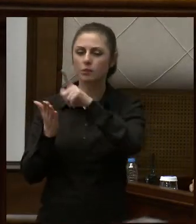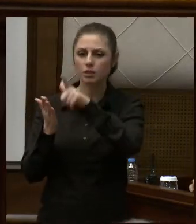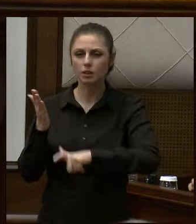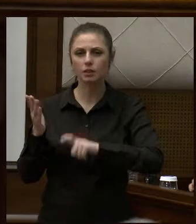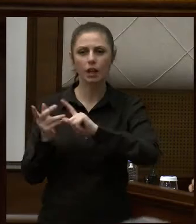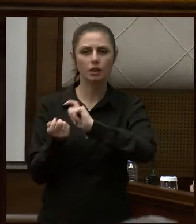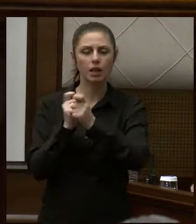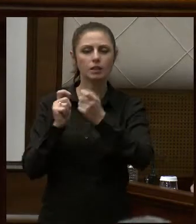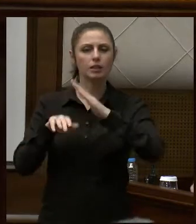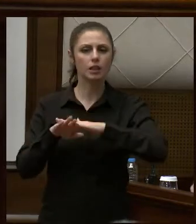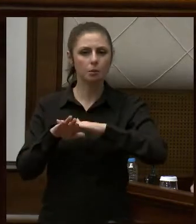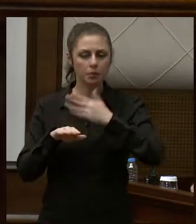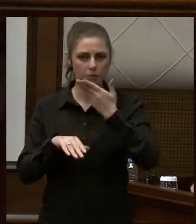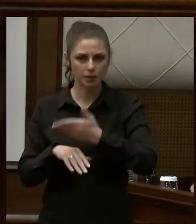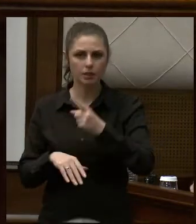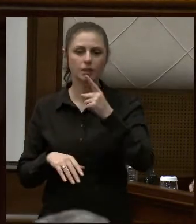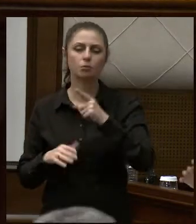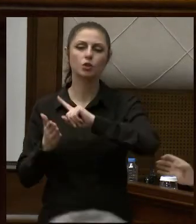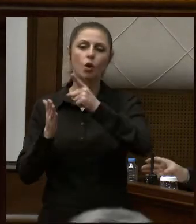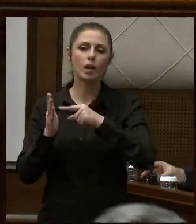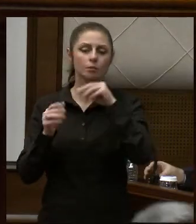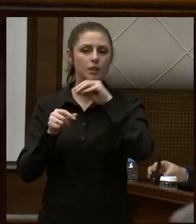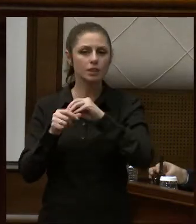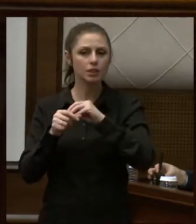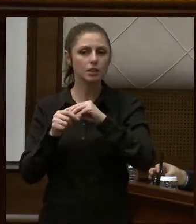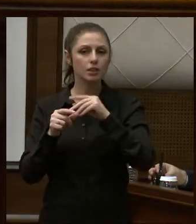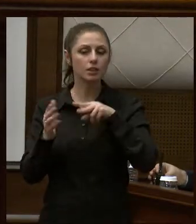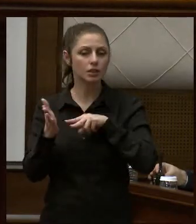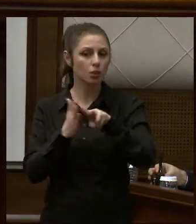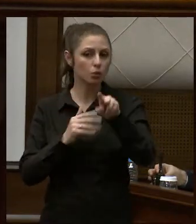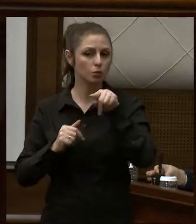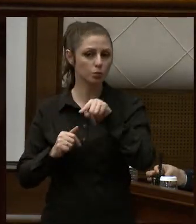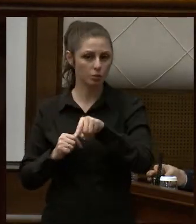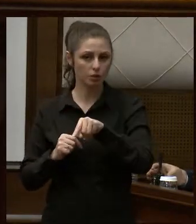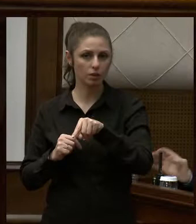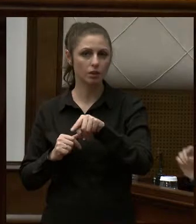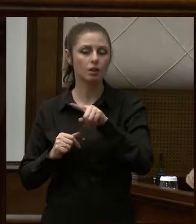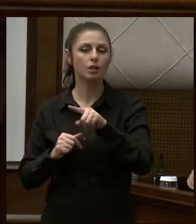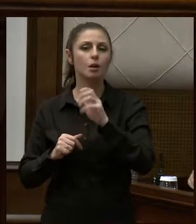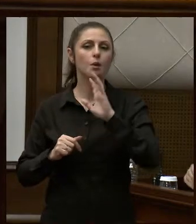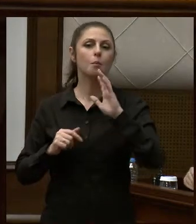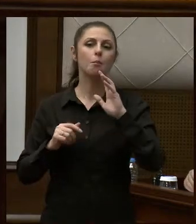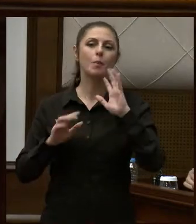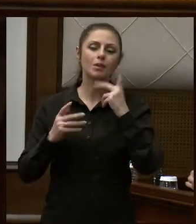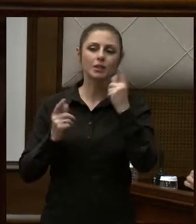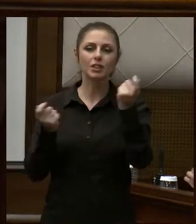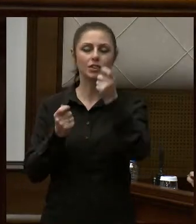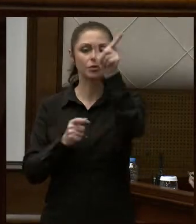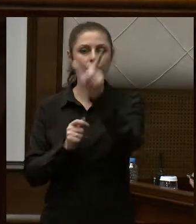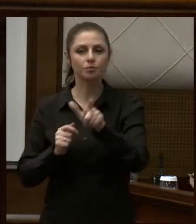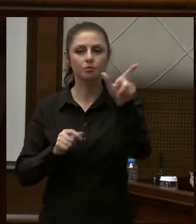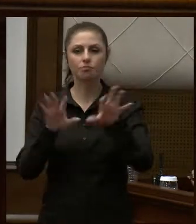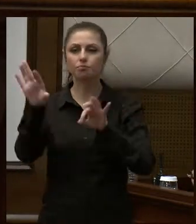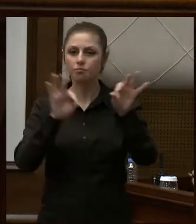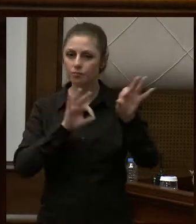değişiklik yapılmasına dair yönetmeliğin 1. maddesi hükümleri doğrultusunda mevsimlik işçi istihdam edilmesi ve bu